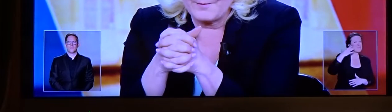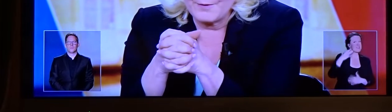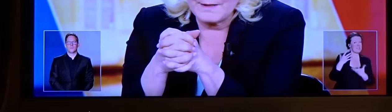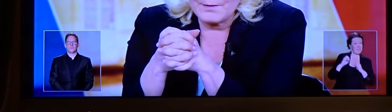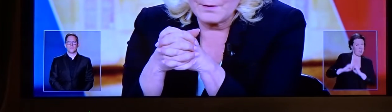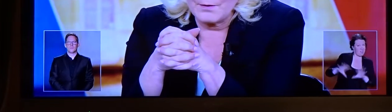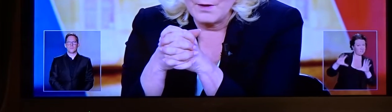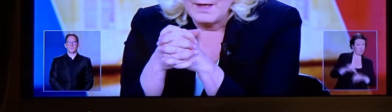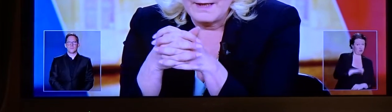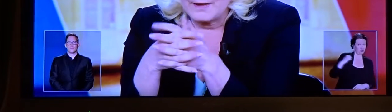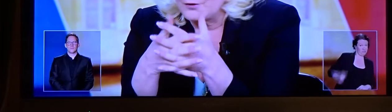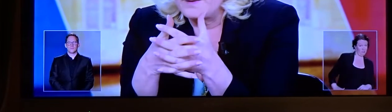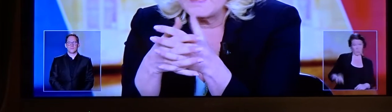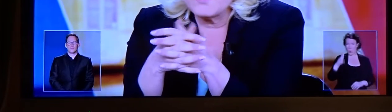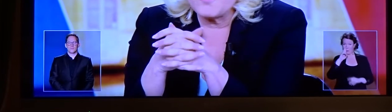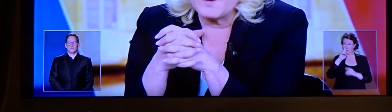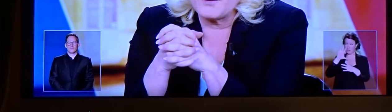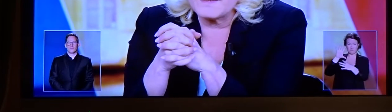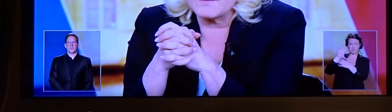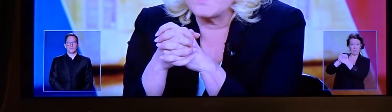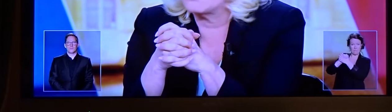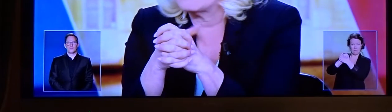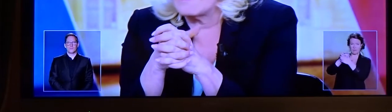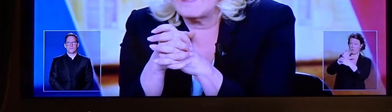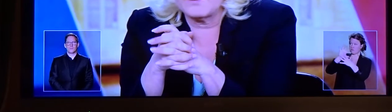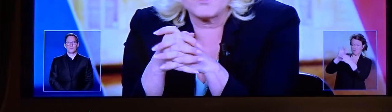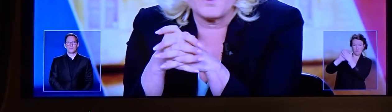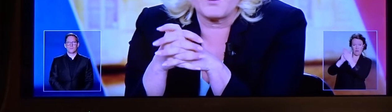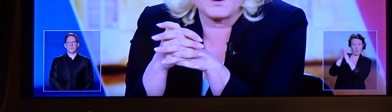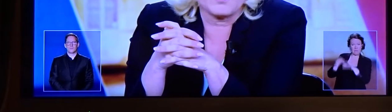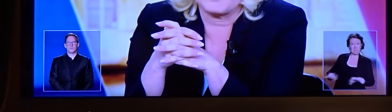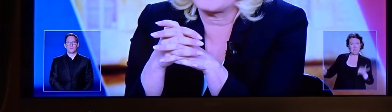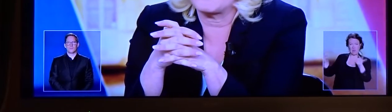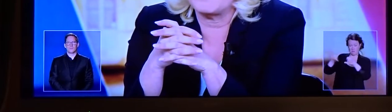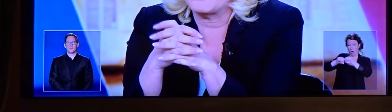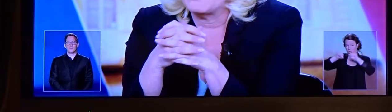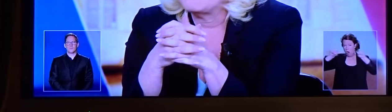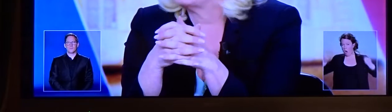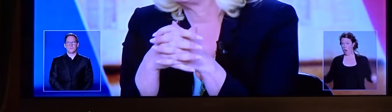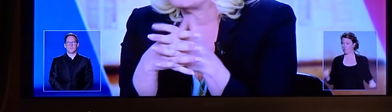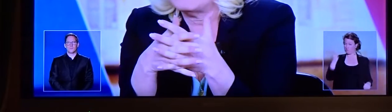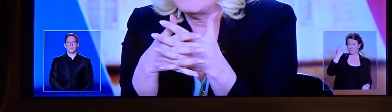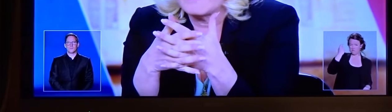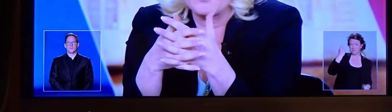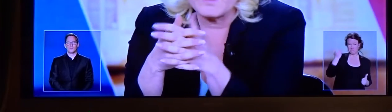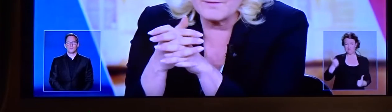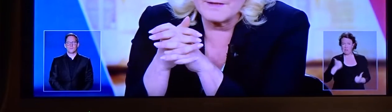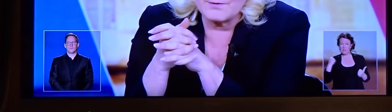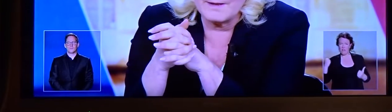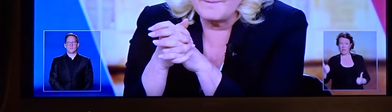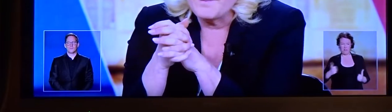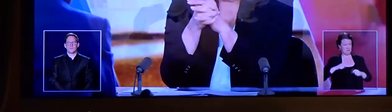une superpuissance économique, une superpuissance monétaire, une superpuissance peut-être même militaire, qui